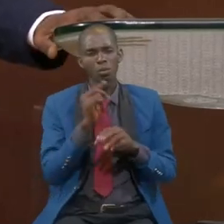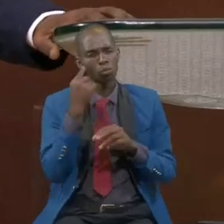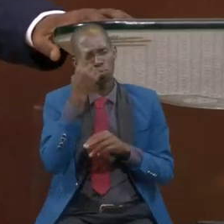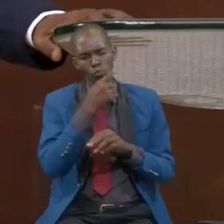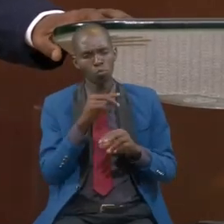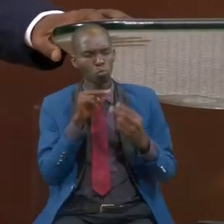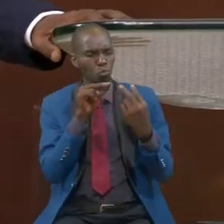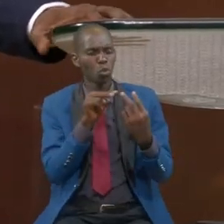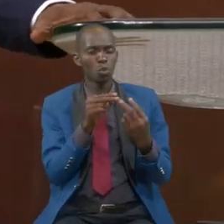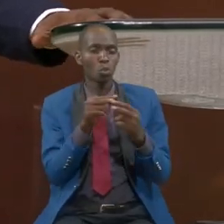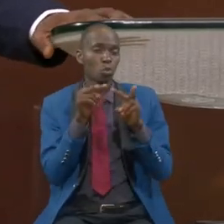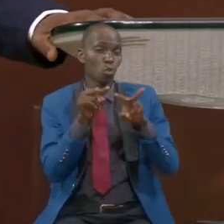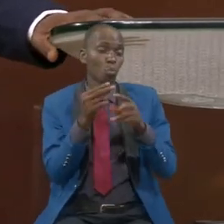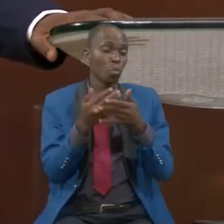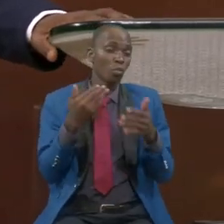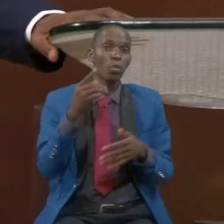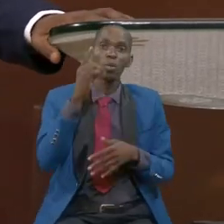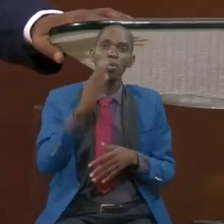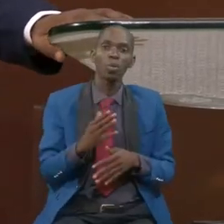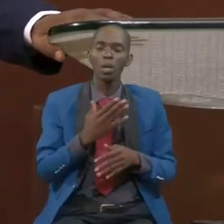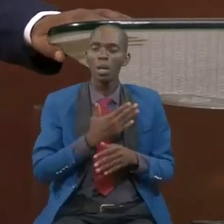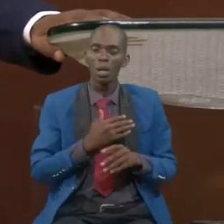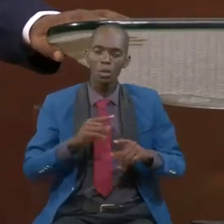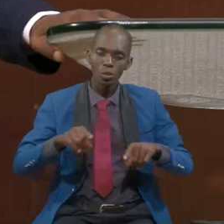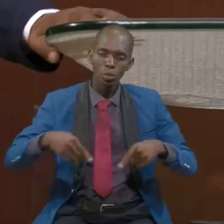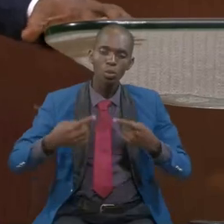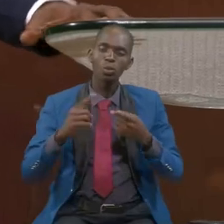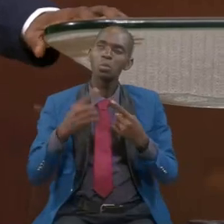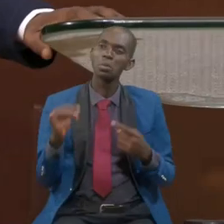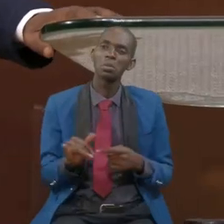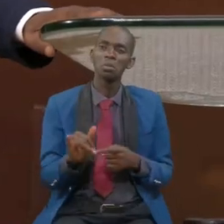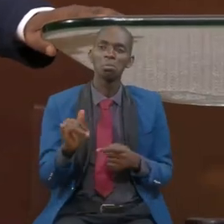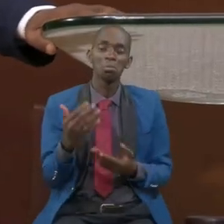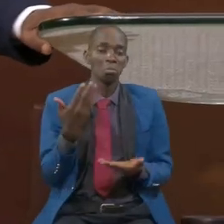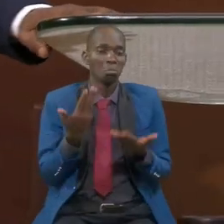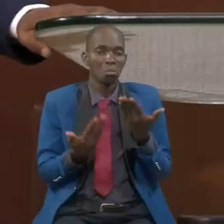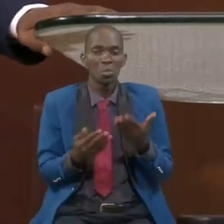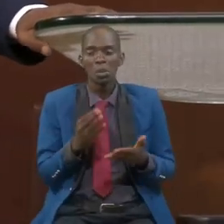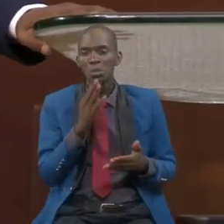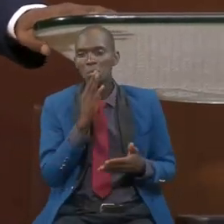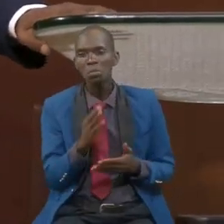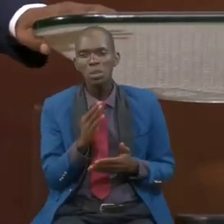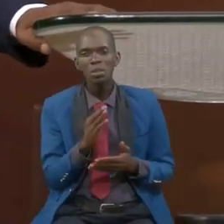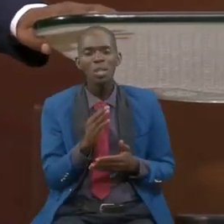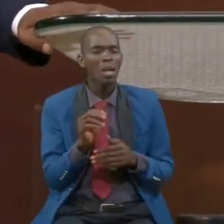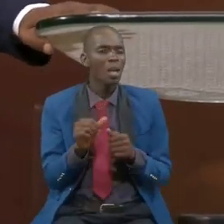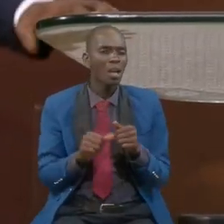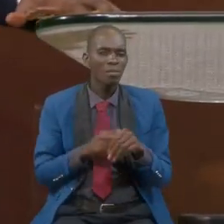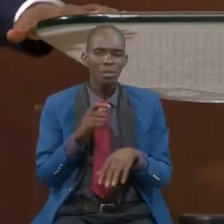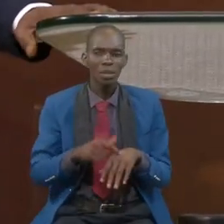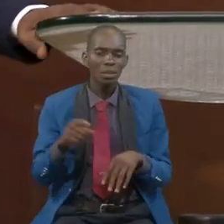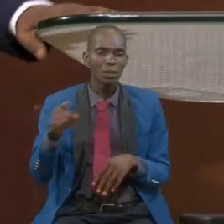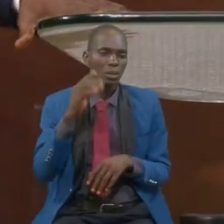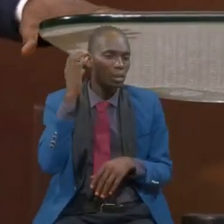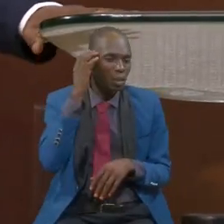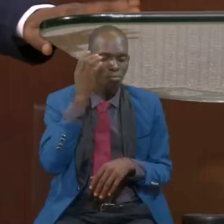Dieu pour voir leur visage comment ils sont devant Dieu ils vont à l'éternité toutes ces années il ne lisent pas la Bible